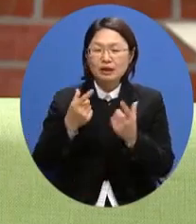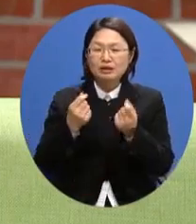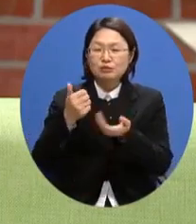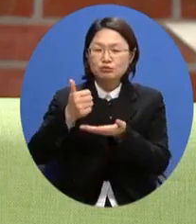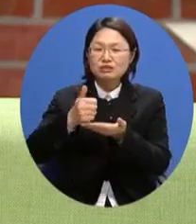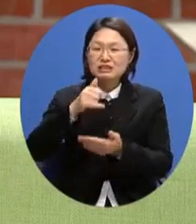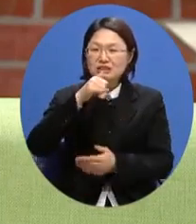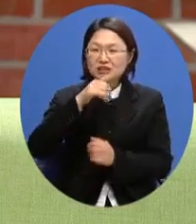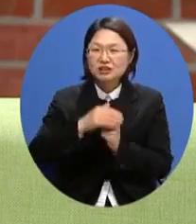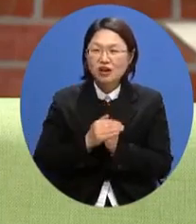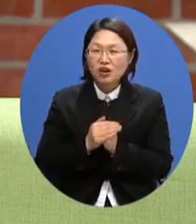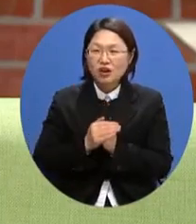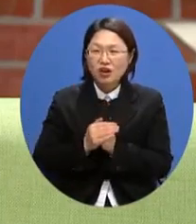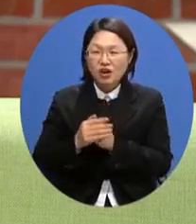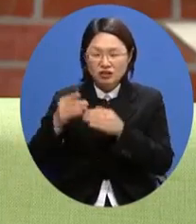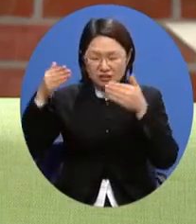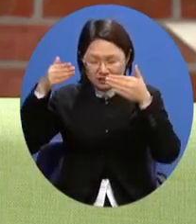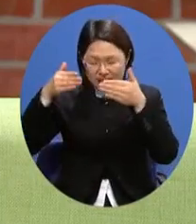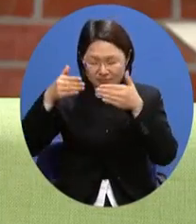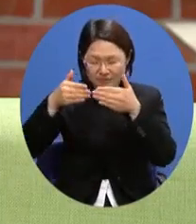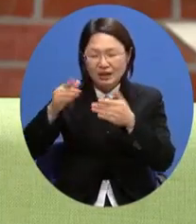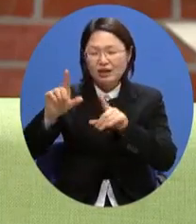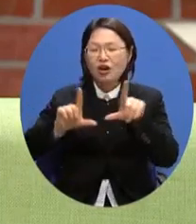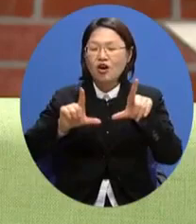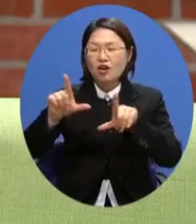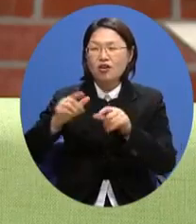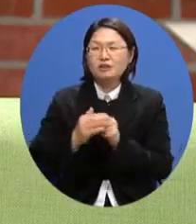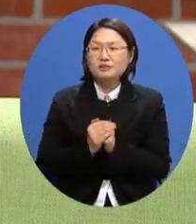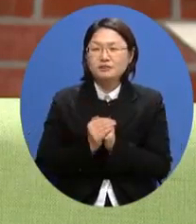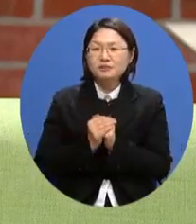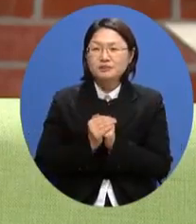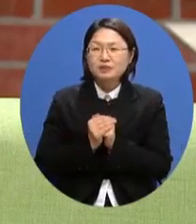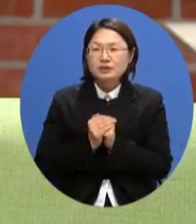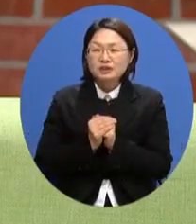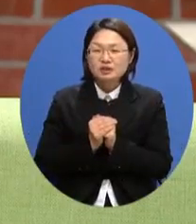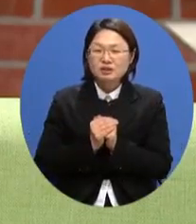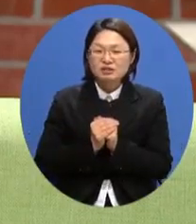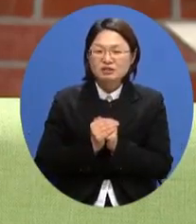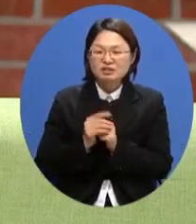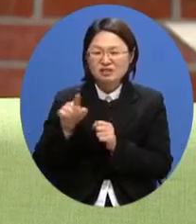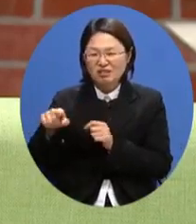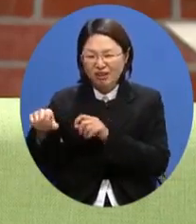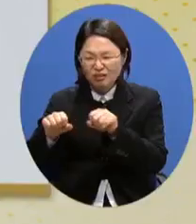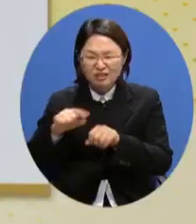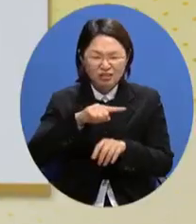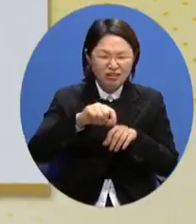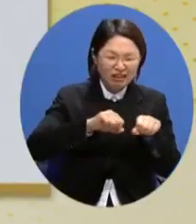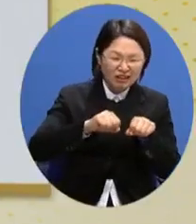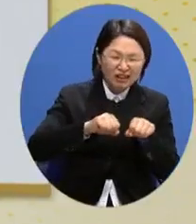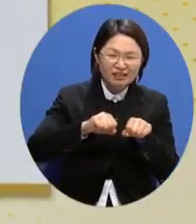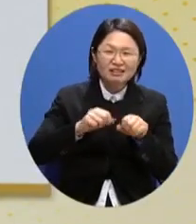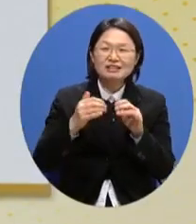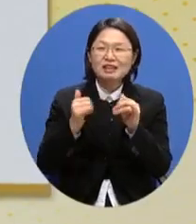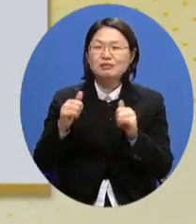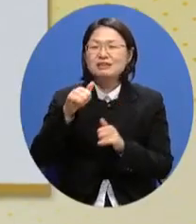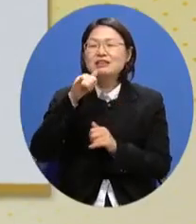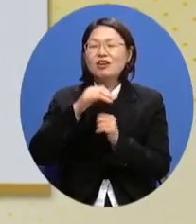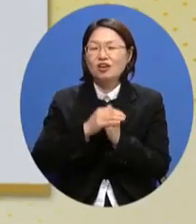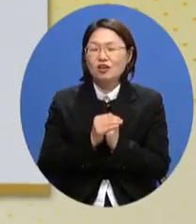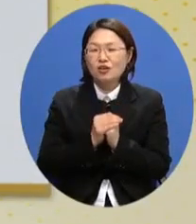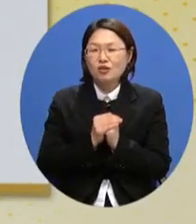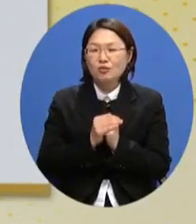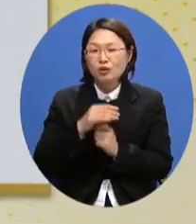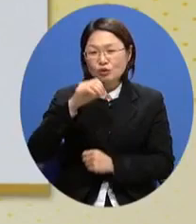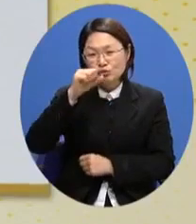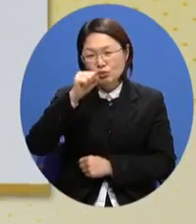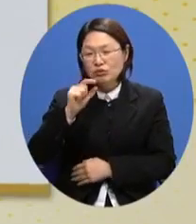있어서 계속 집착하면서 집착형이라고 불리우고요. 네. 또 이랬다 저랬다 하시는 분들이 좀 계세요. 네. 되게 막